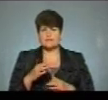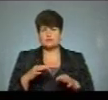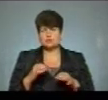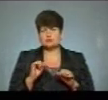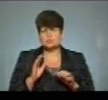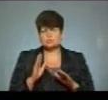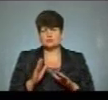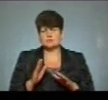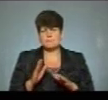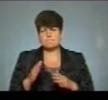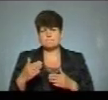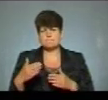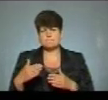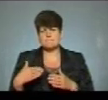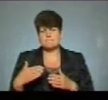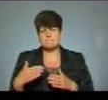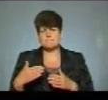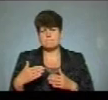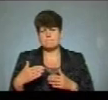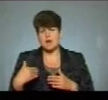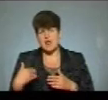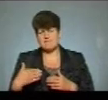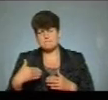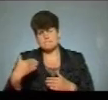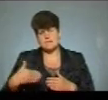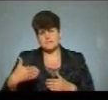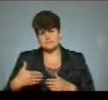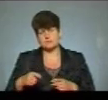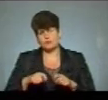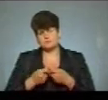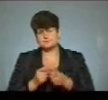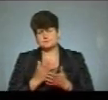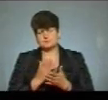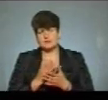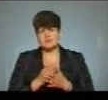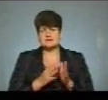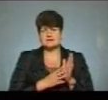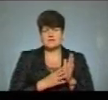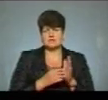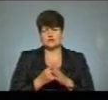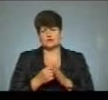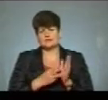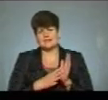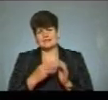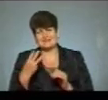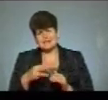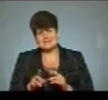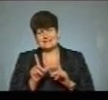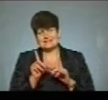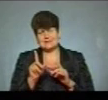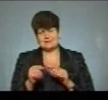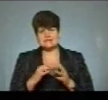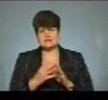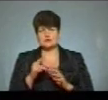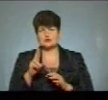бути пошкоджена права передня сторона. Поліція звертається до водіїв, які в період з 5 до 9:30 ранку проїжджали автодорогою між